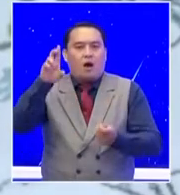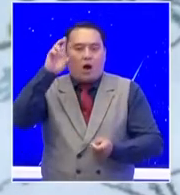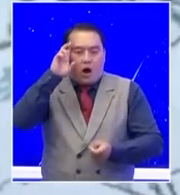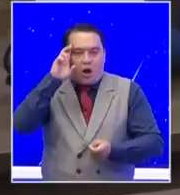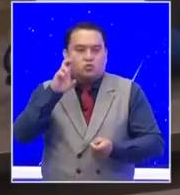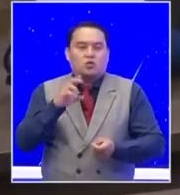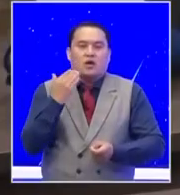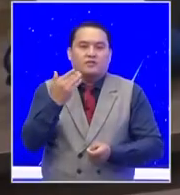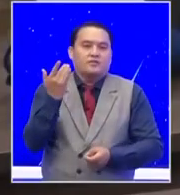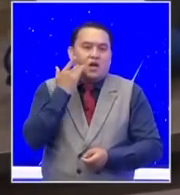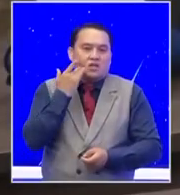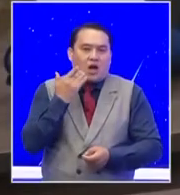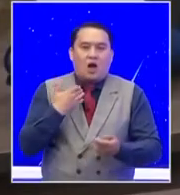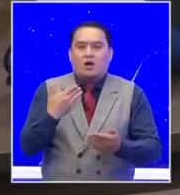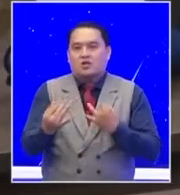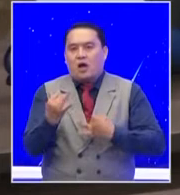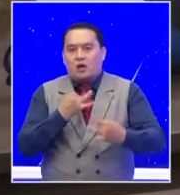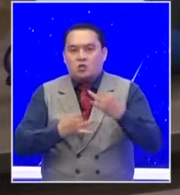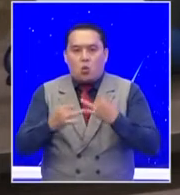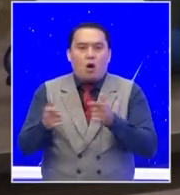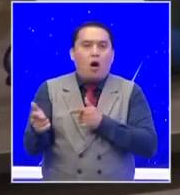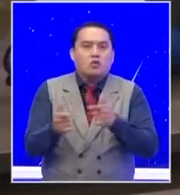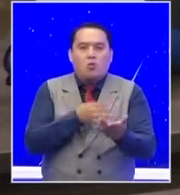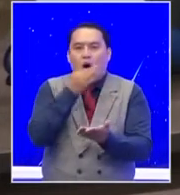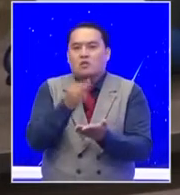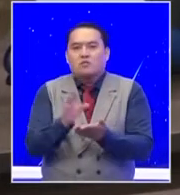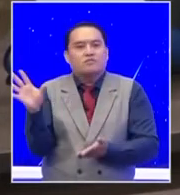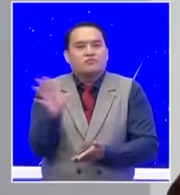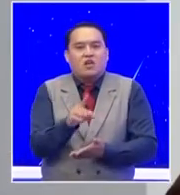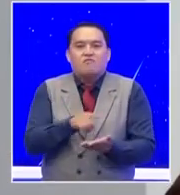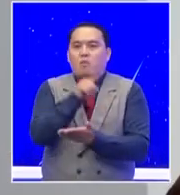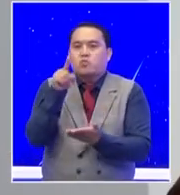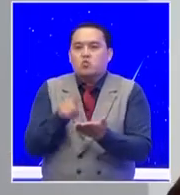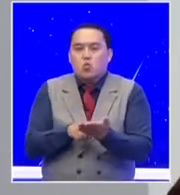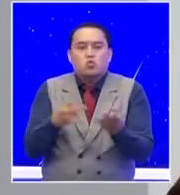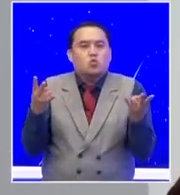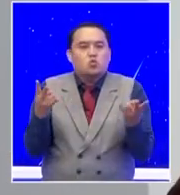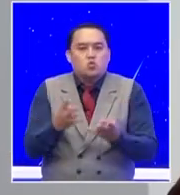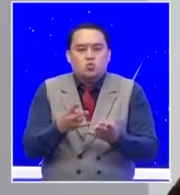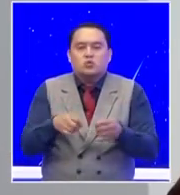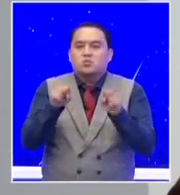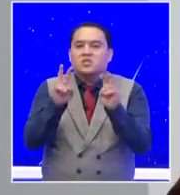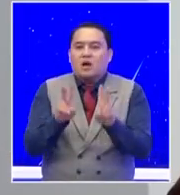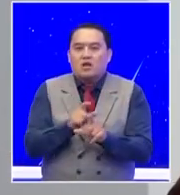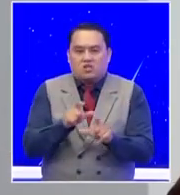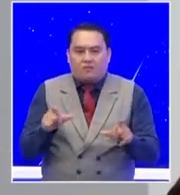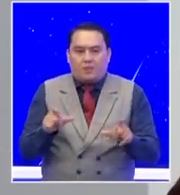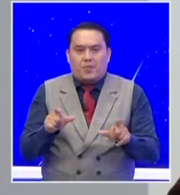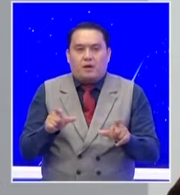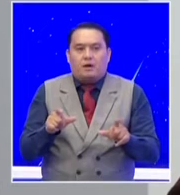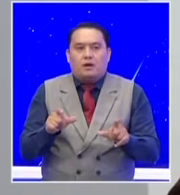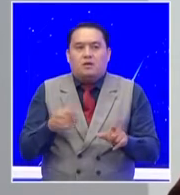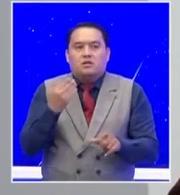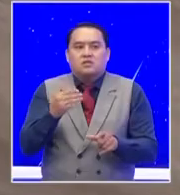государственное ведомство всегда открыто для диалога и готово ответить на все вопросы с привлечением необходимых экспертов, так как скрывать